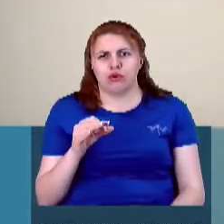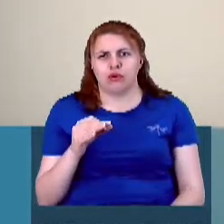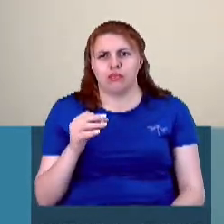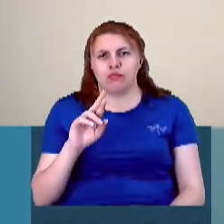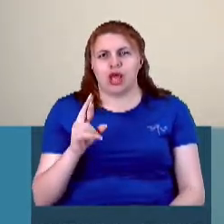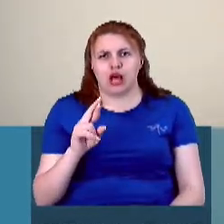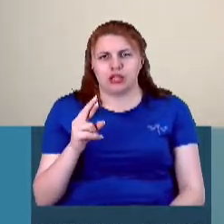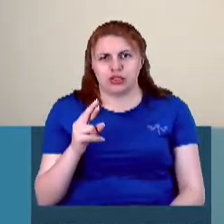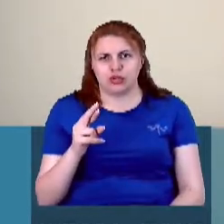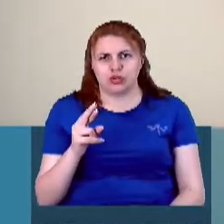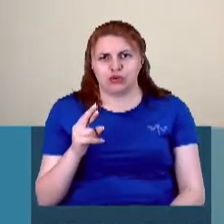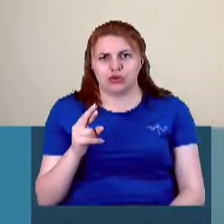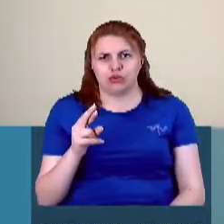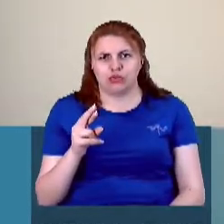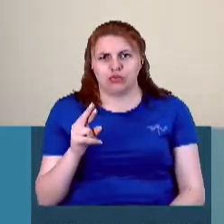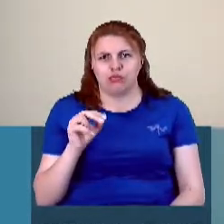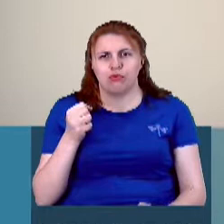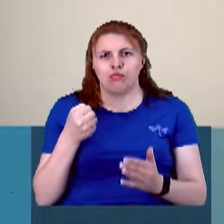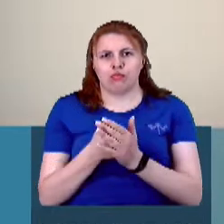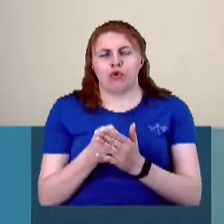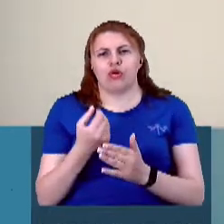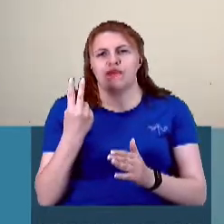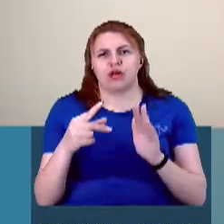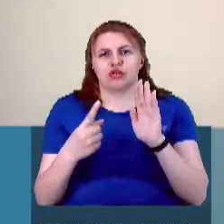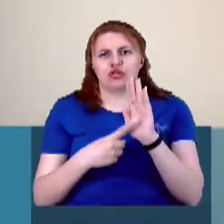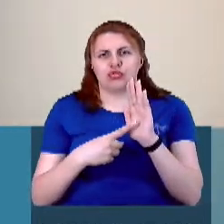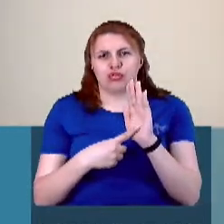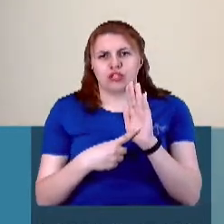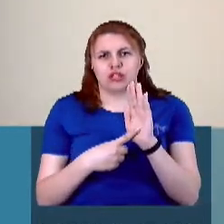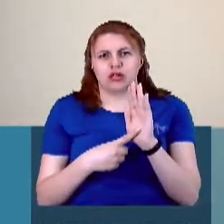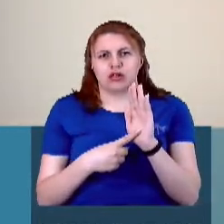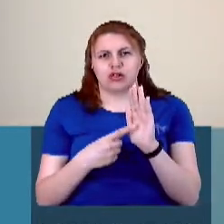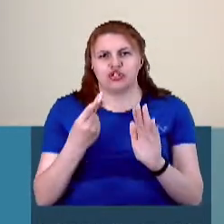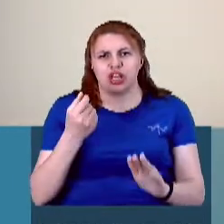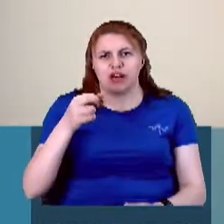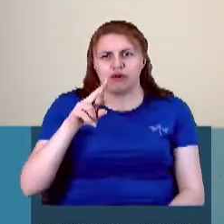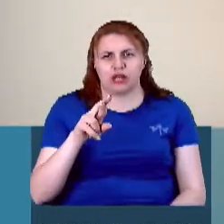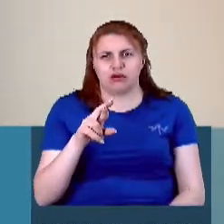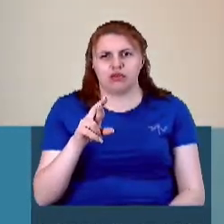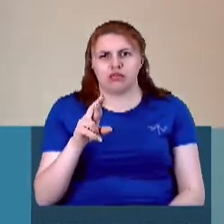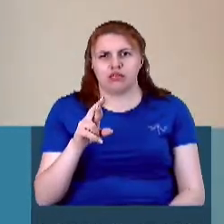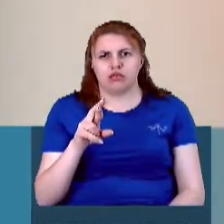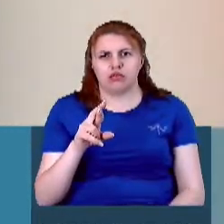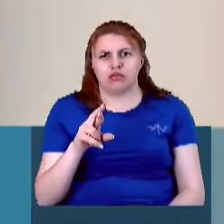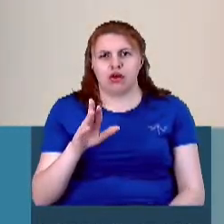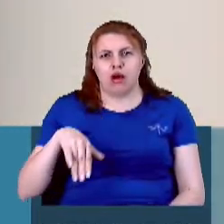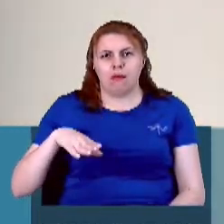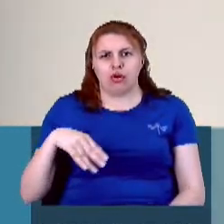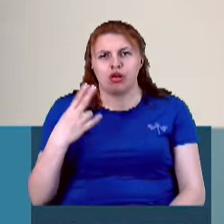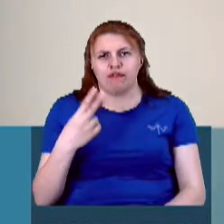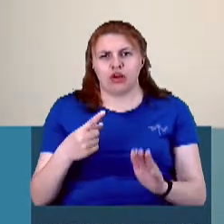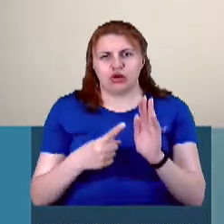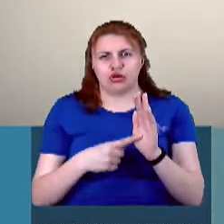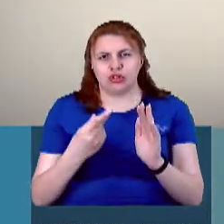п'ятницю, по 26 червня. А потім 26